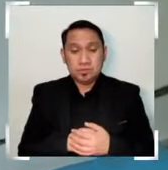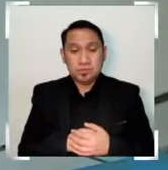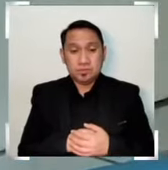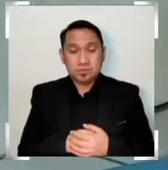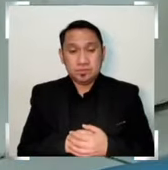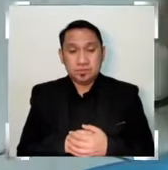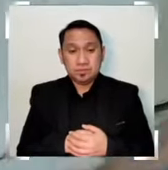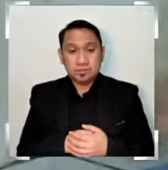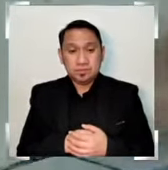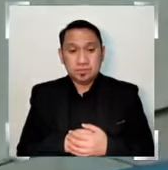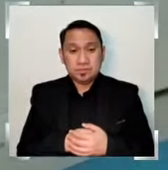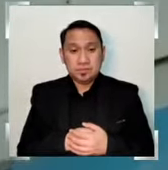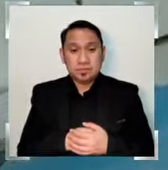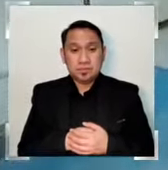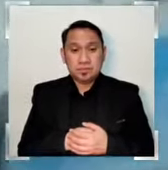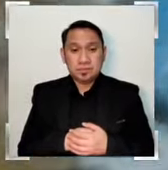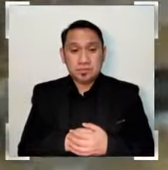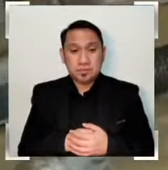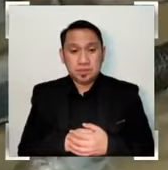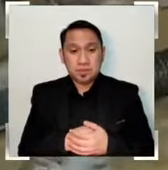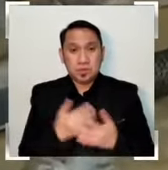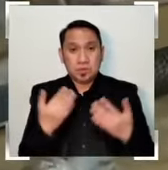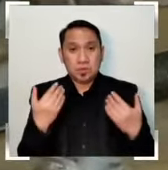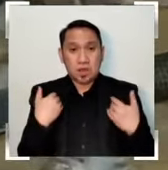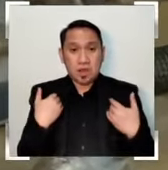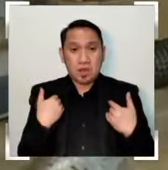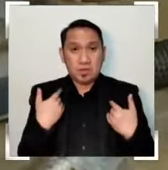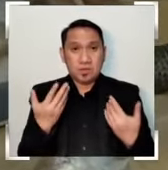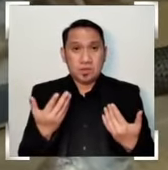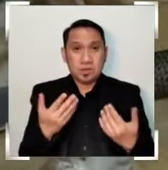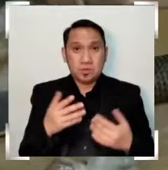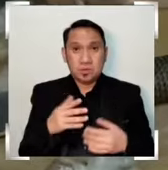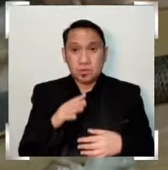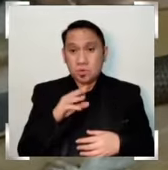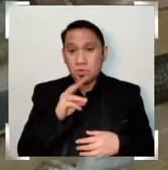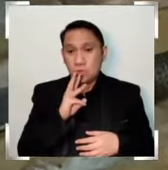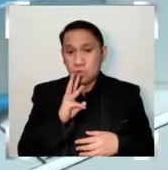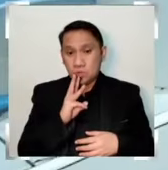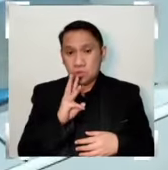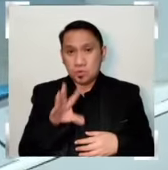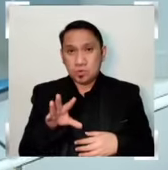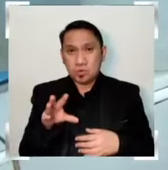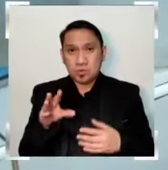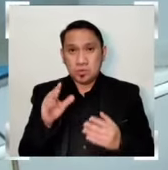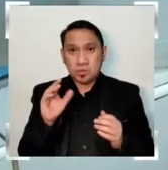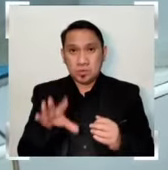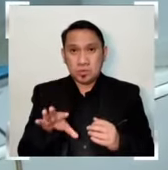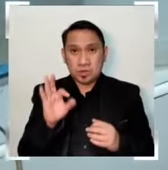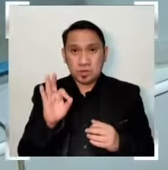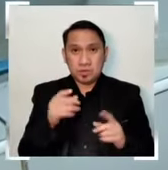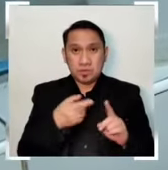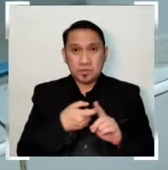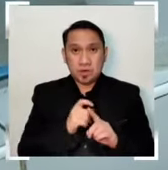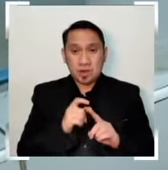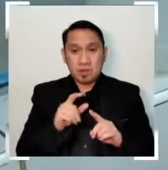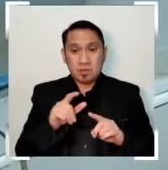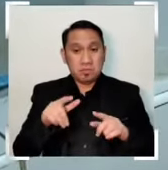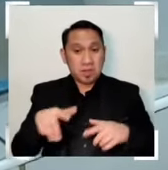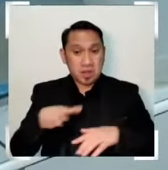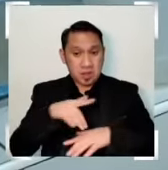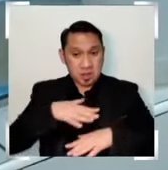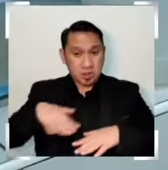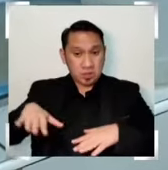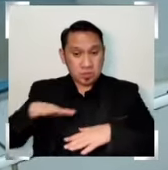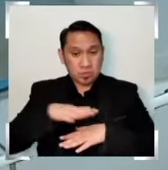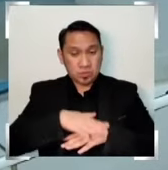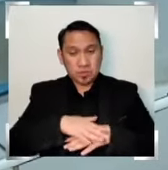Mataas yung antas ng turbidity o yung paglabo ng raw water na atin nakukuha mula sa Laguna Lake. So dahil mas malabo ang tubig,